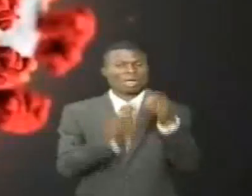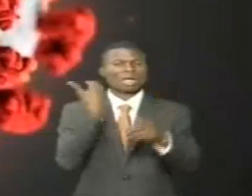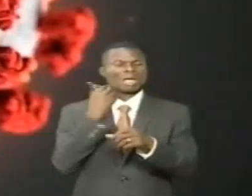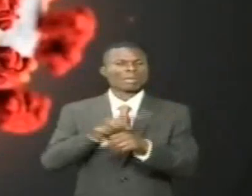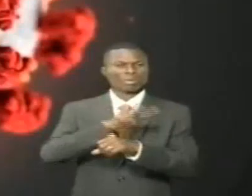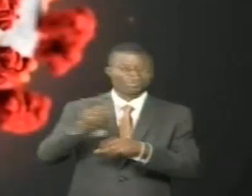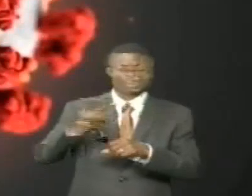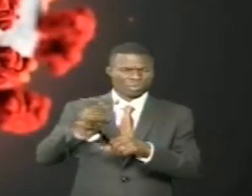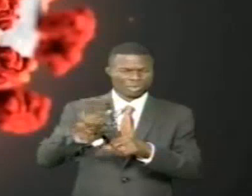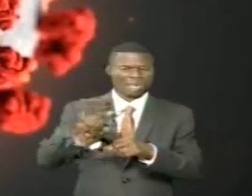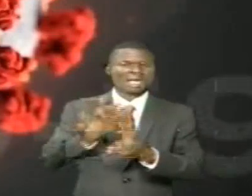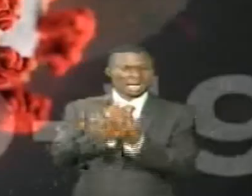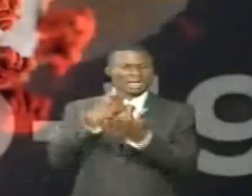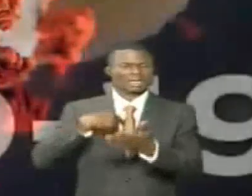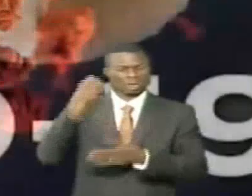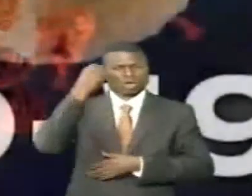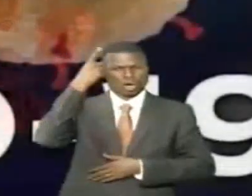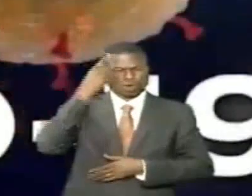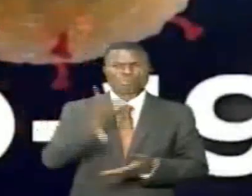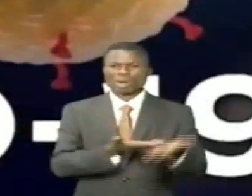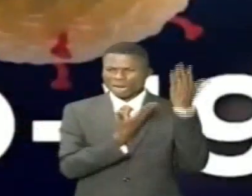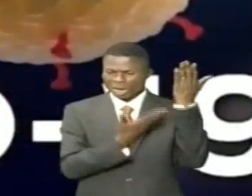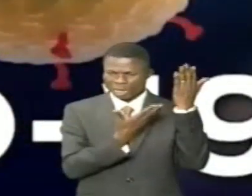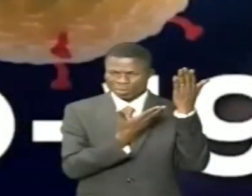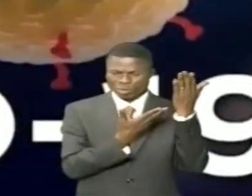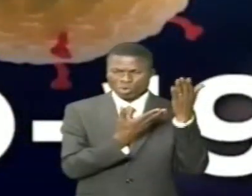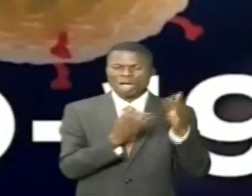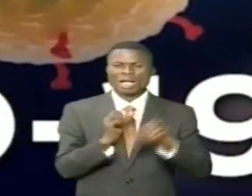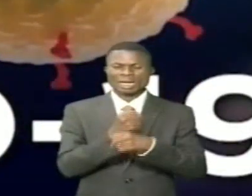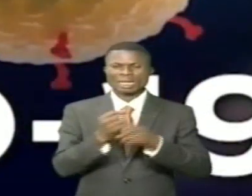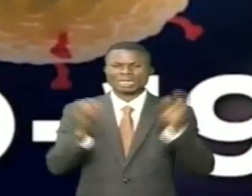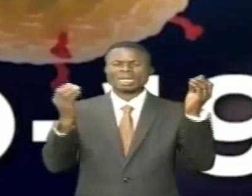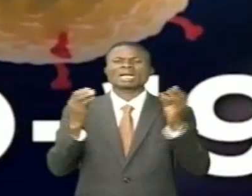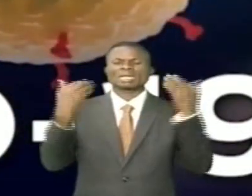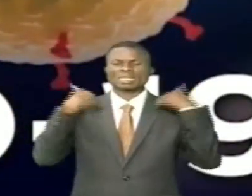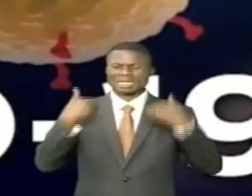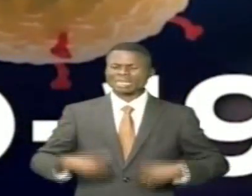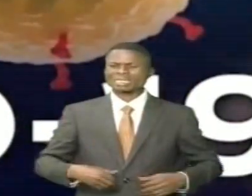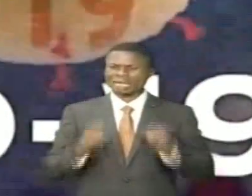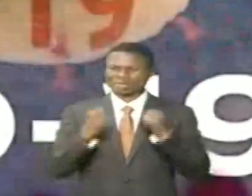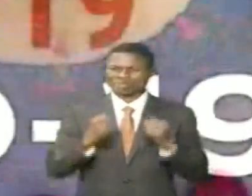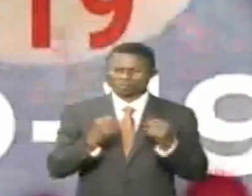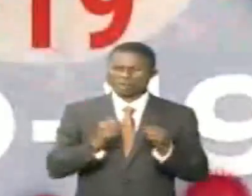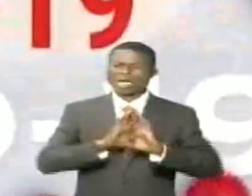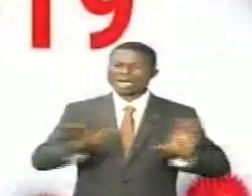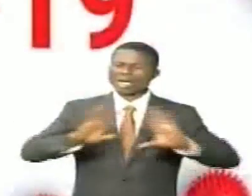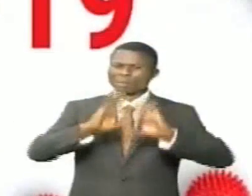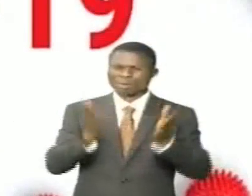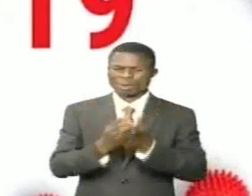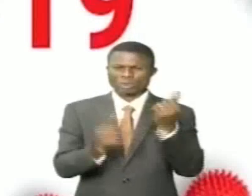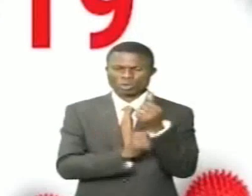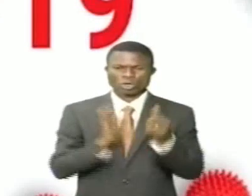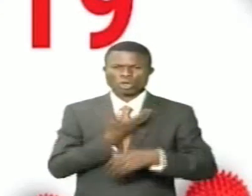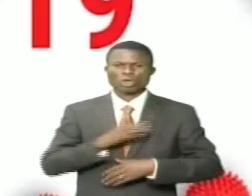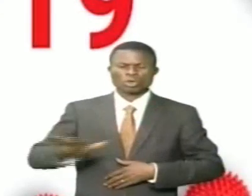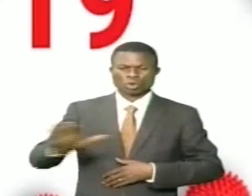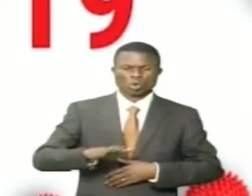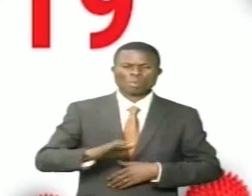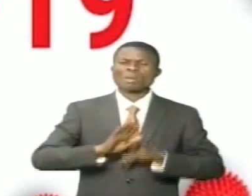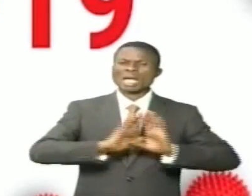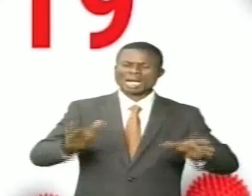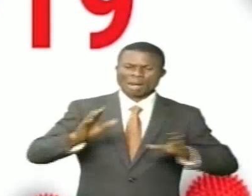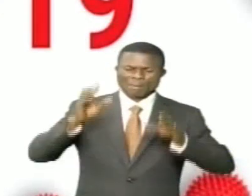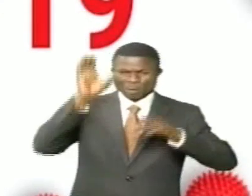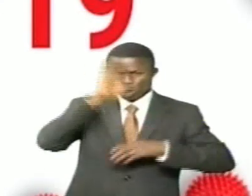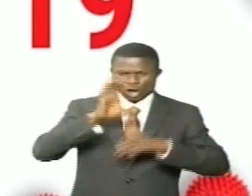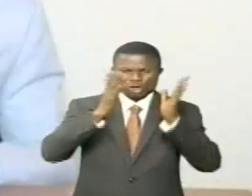fait comprendre la nécessité de mettre sur pied un système de santé performant et accessible à tous. Notre pays dispose de chercheurs ayant beaucoup